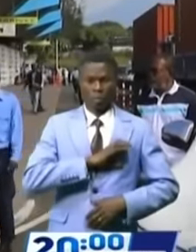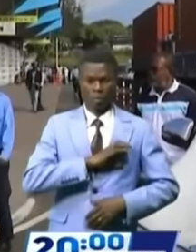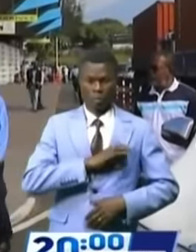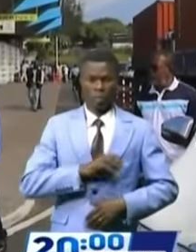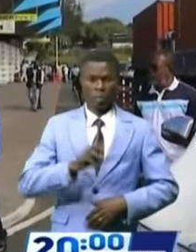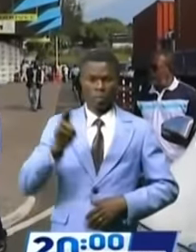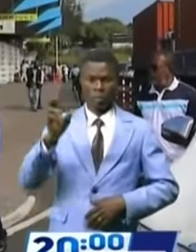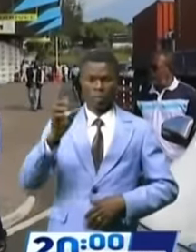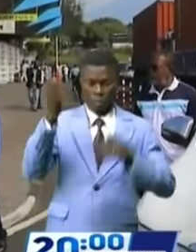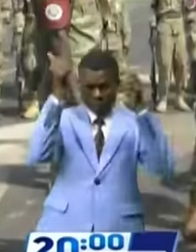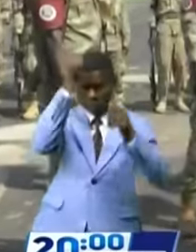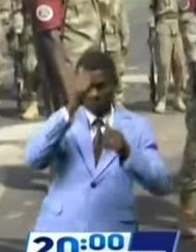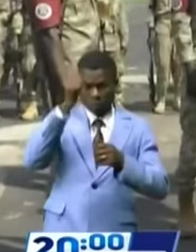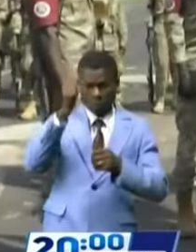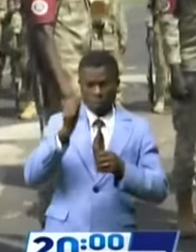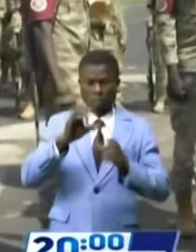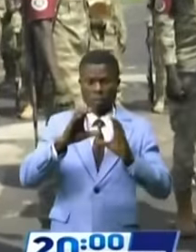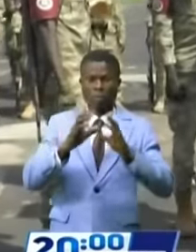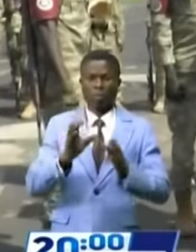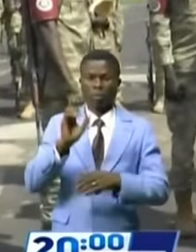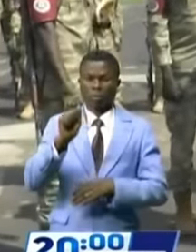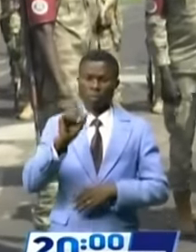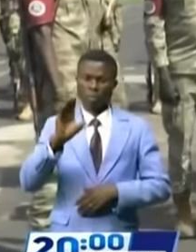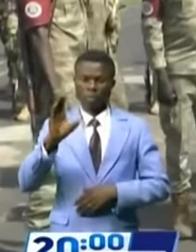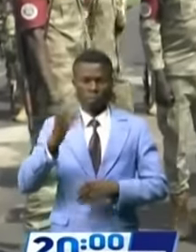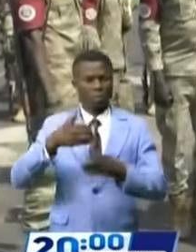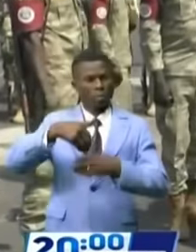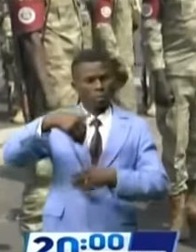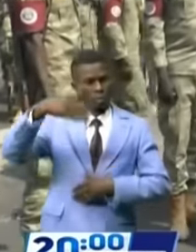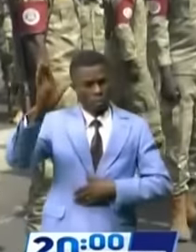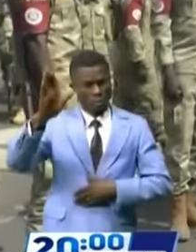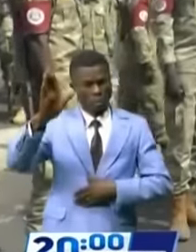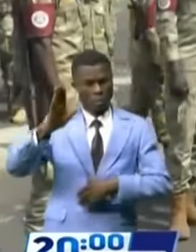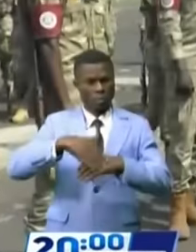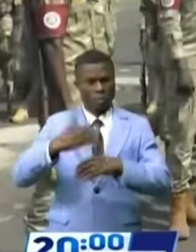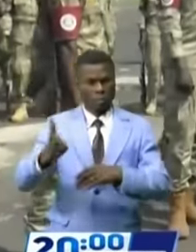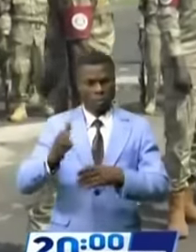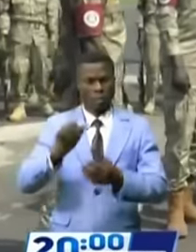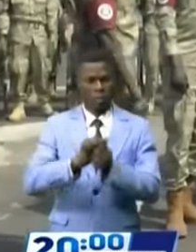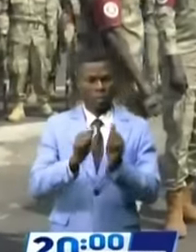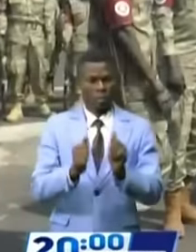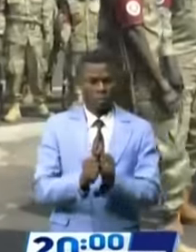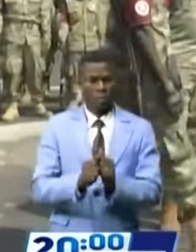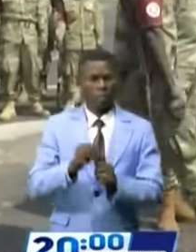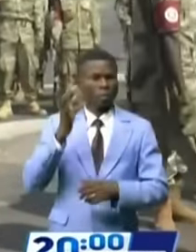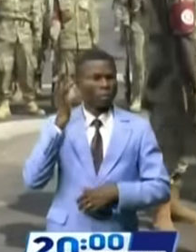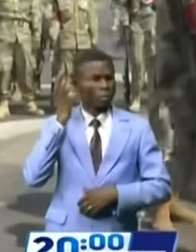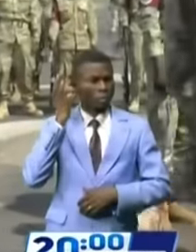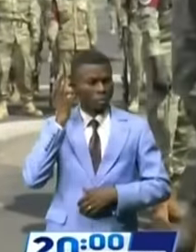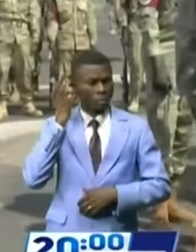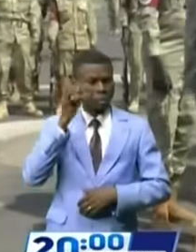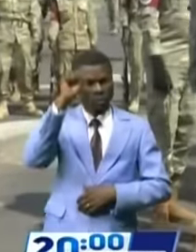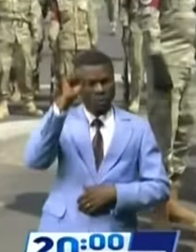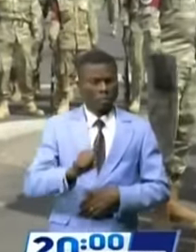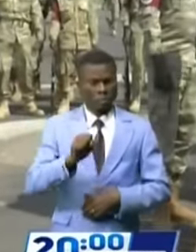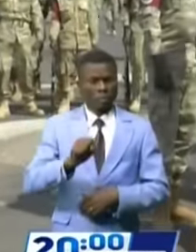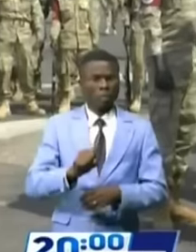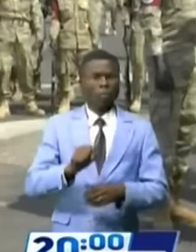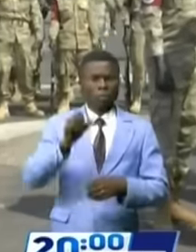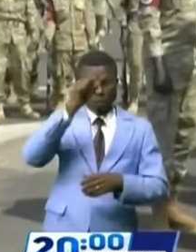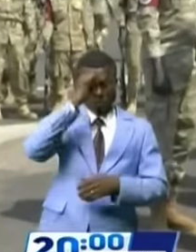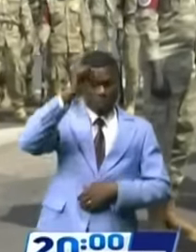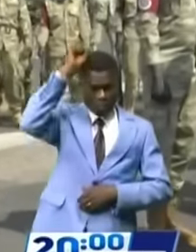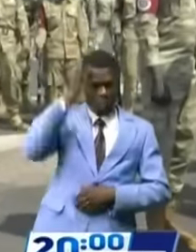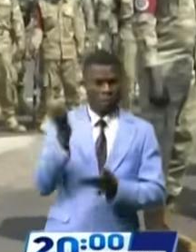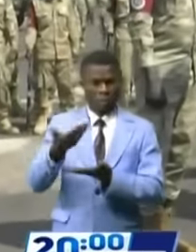East African Unity, la EAC, quittent le territoire congolais après le contingent kenyan. Ceux du Sud-Soudan viennent de regagner leur